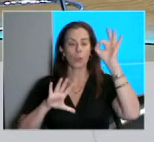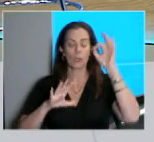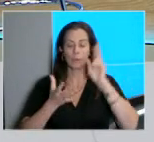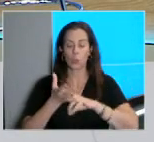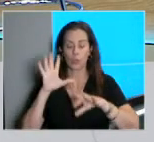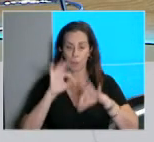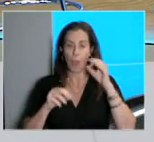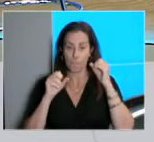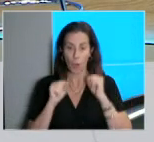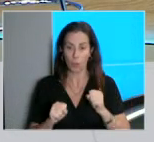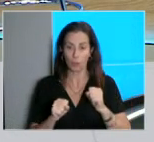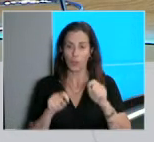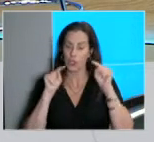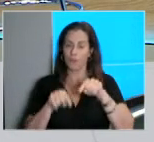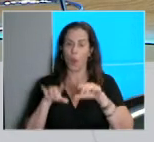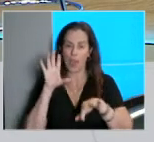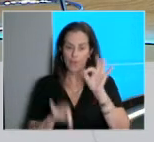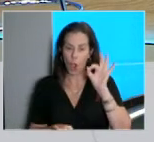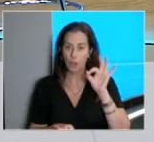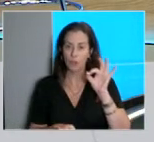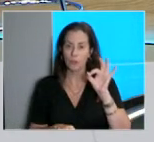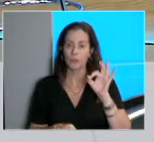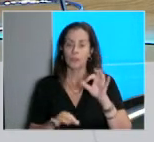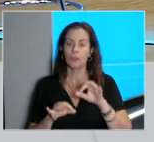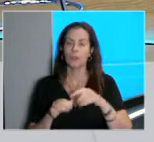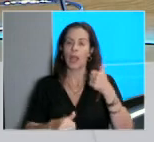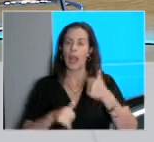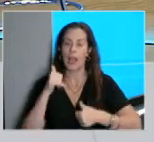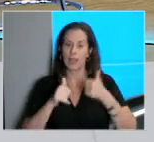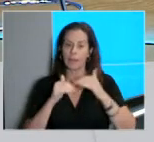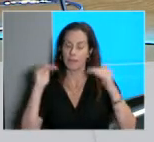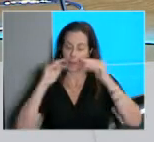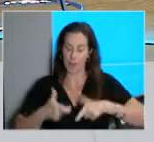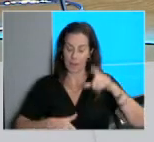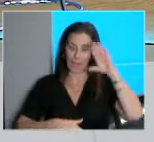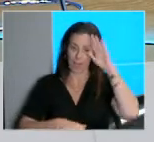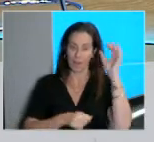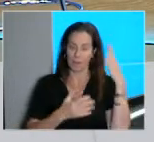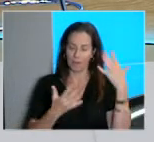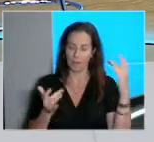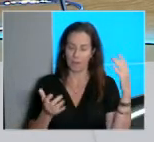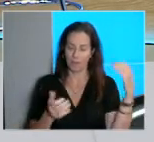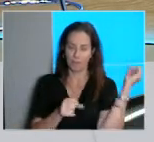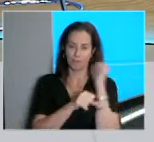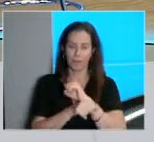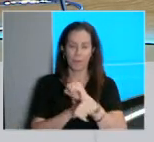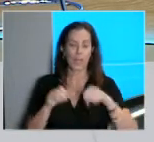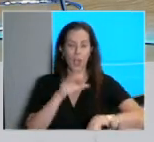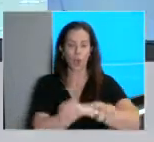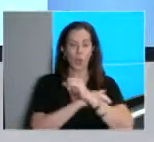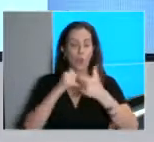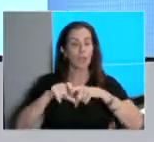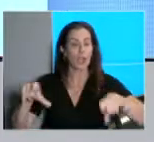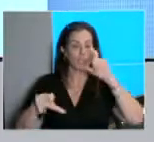הבחירה בטוחים שיגיעו להצביע. ופתיחה סוערת בליגת העל, מכבי חיפה ניצחה, עוד מעט נגיע לזה, 4-3, הערב חונכים את